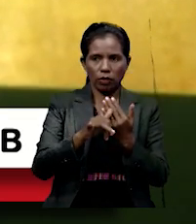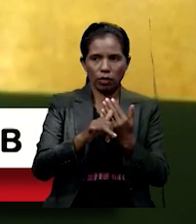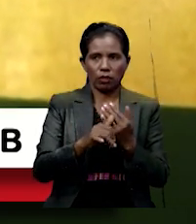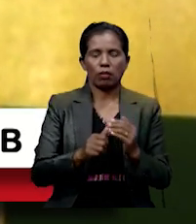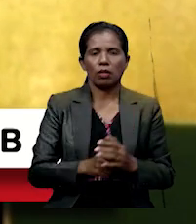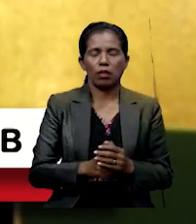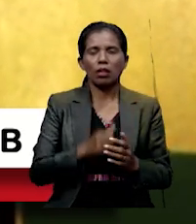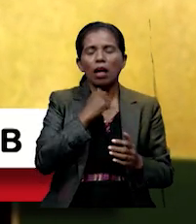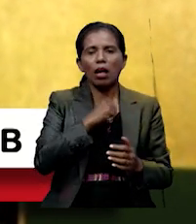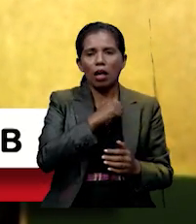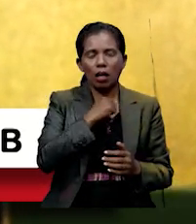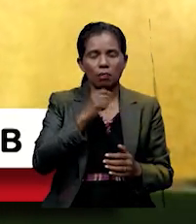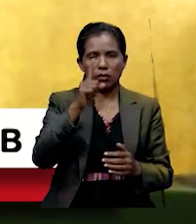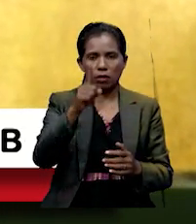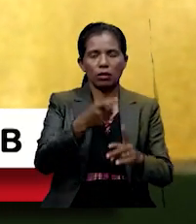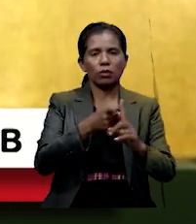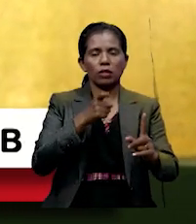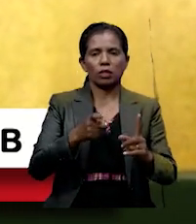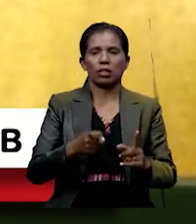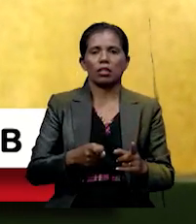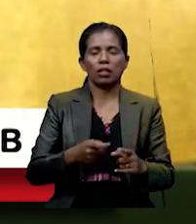atang bua nia dahan.